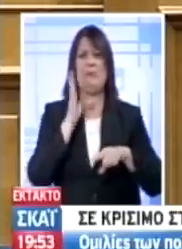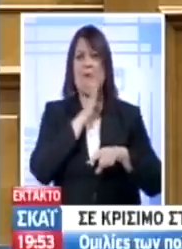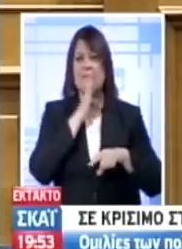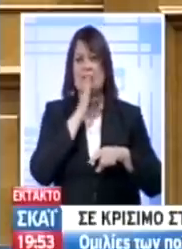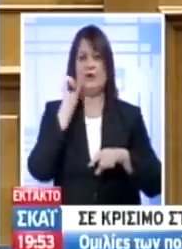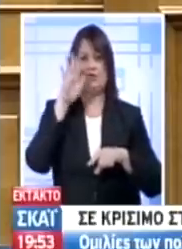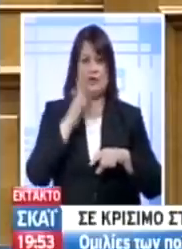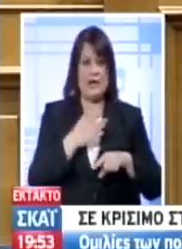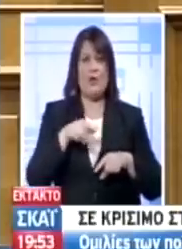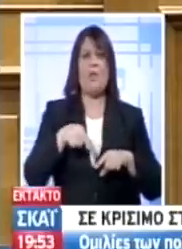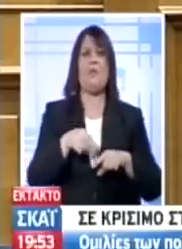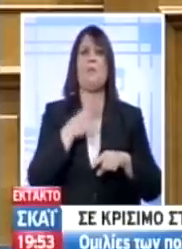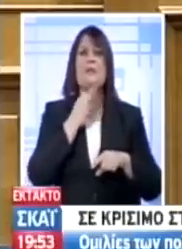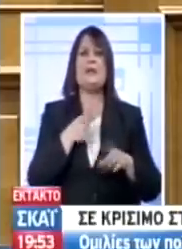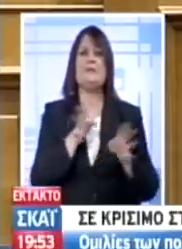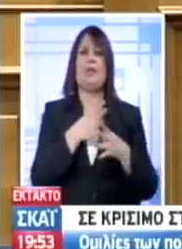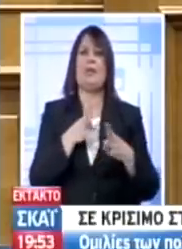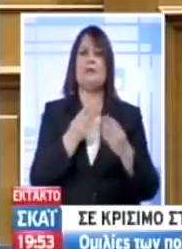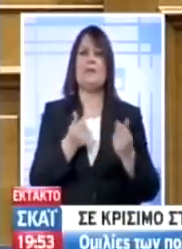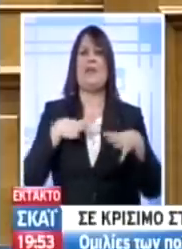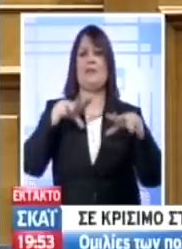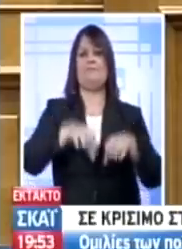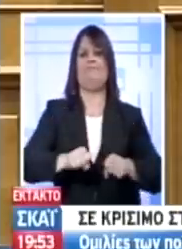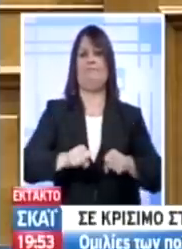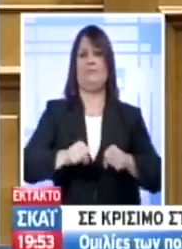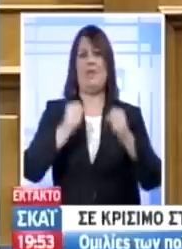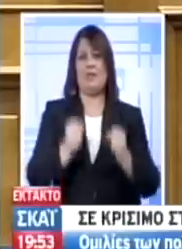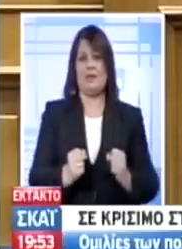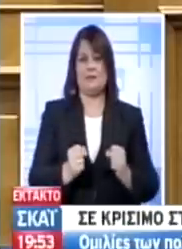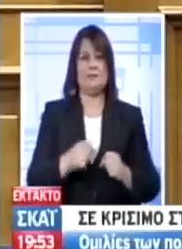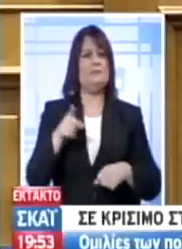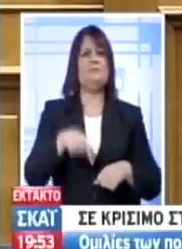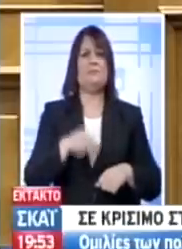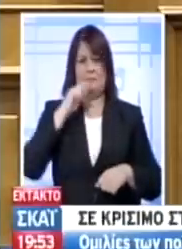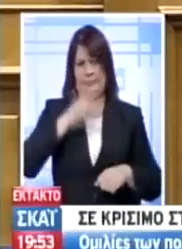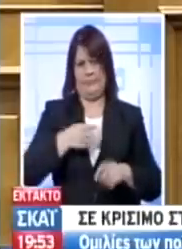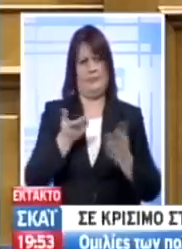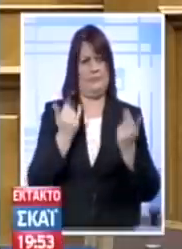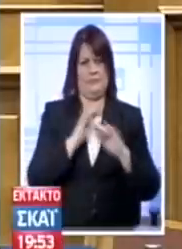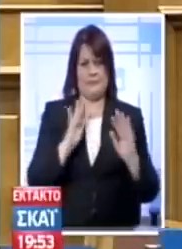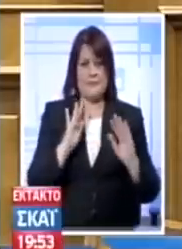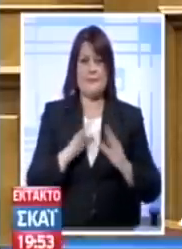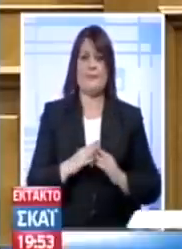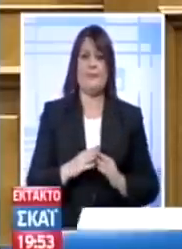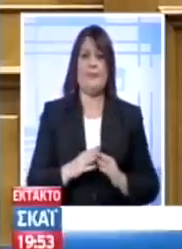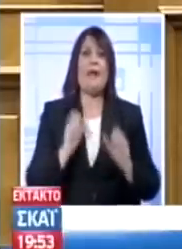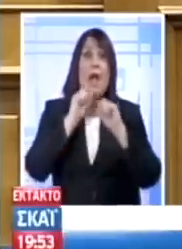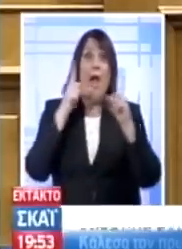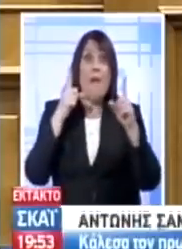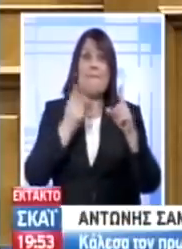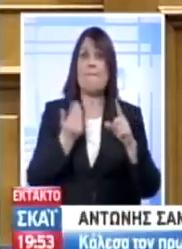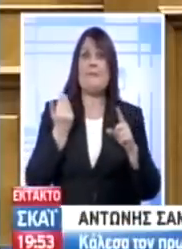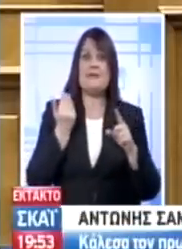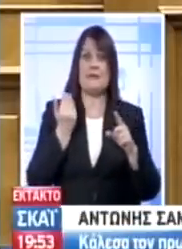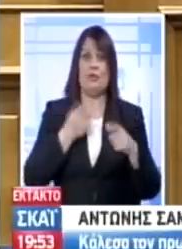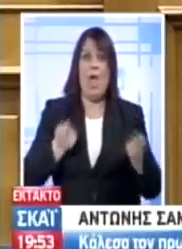εσωτερικό για να παραμείνει γατζωμένος στην καρέκλα του. Δεν ήρθα εδώ για να απαντήσω στα όσα απίστευτα συνέβησαν τις τελευταίες